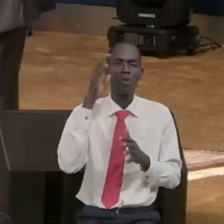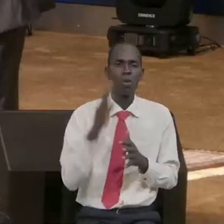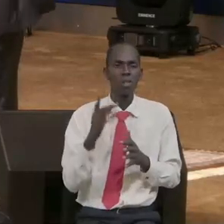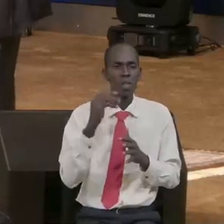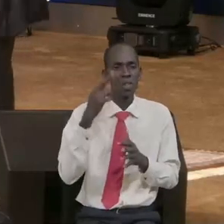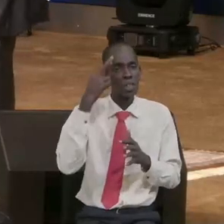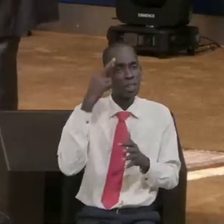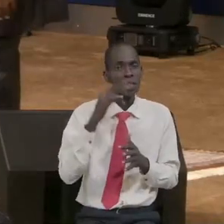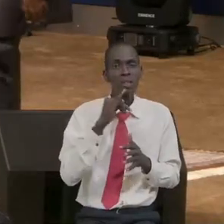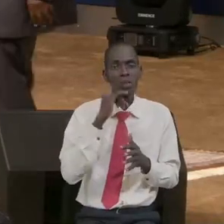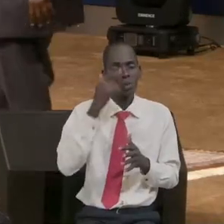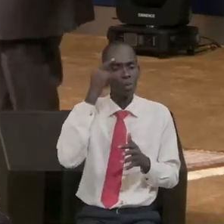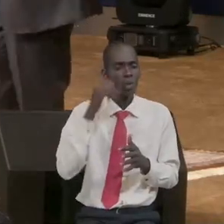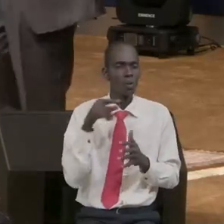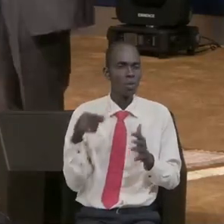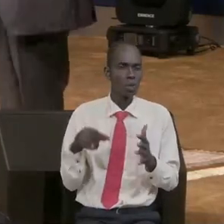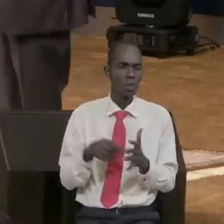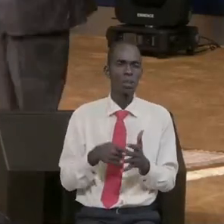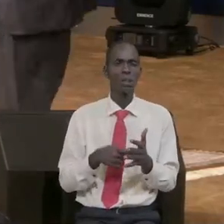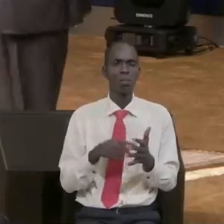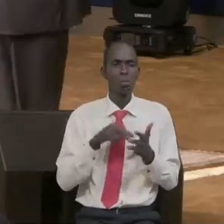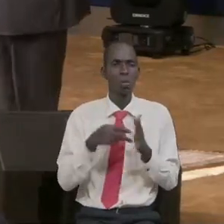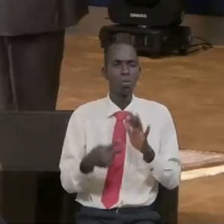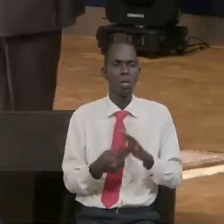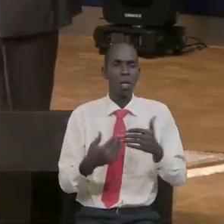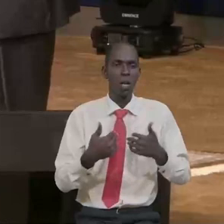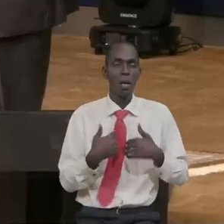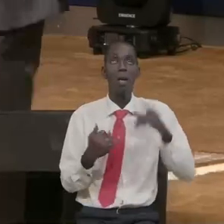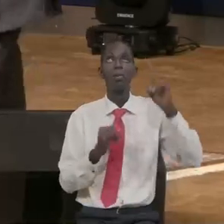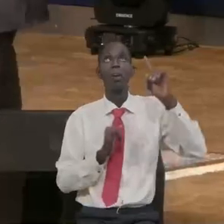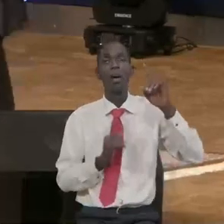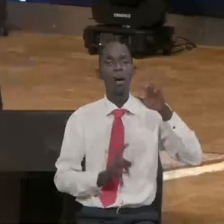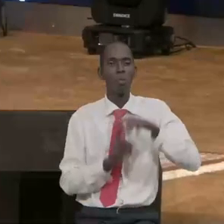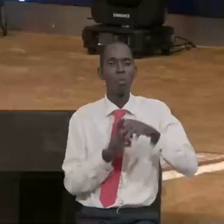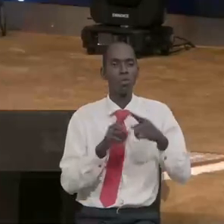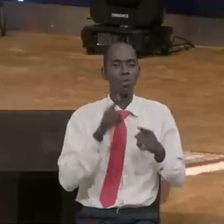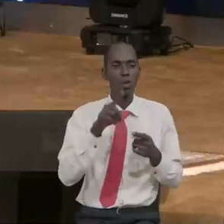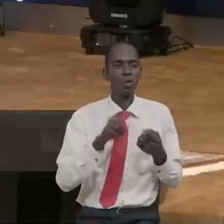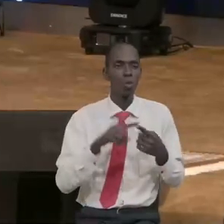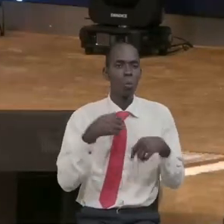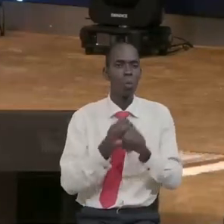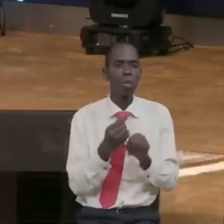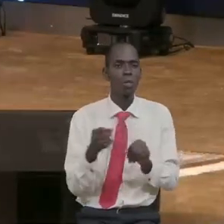objectif. Alors, et c'est pour cet objectif,